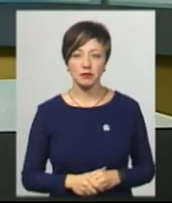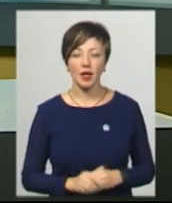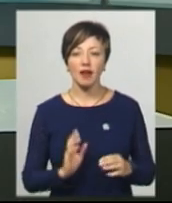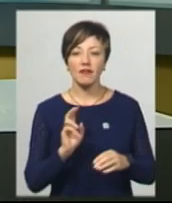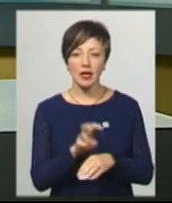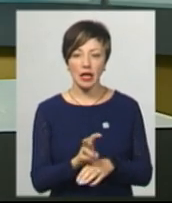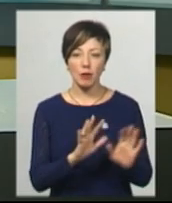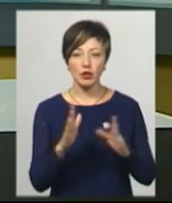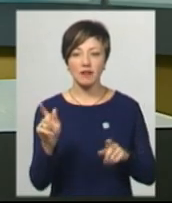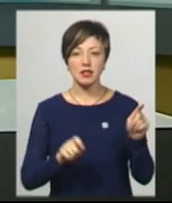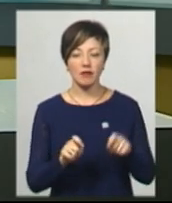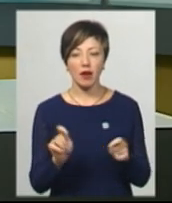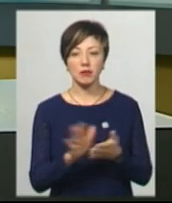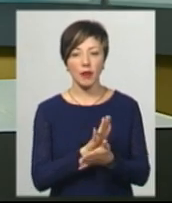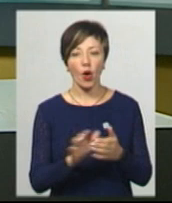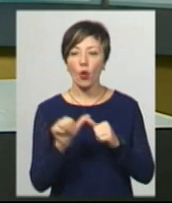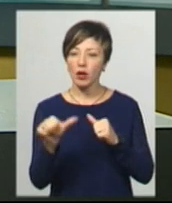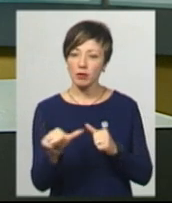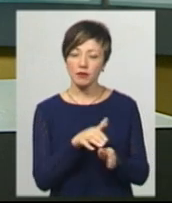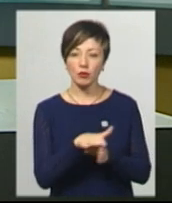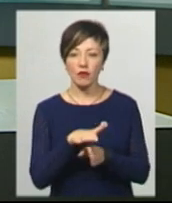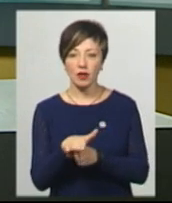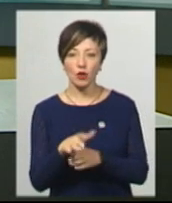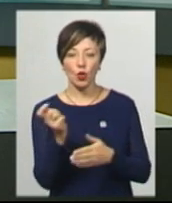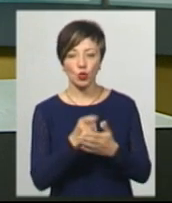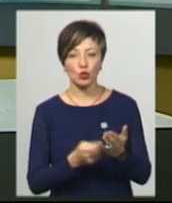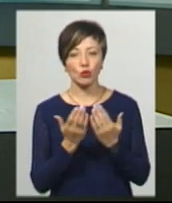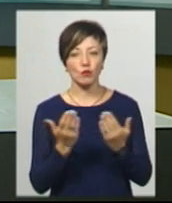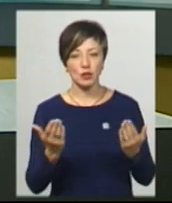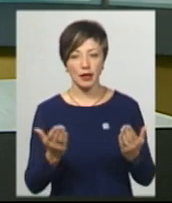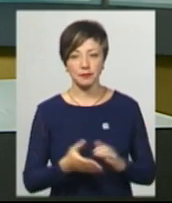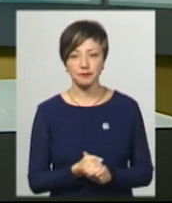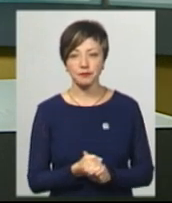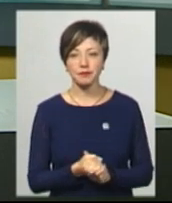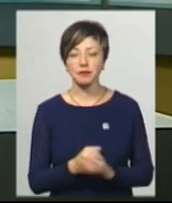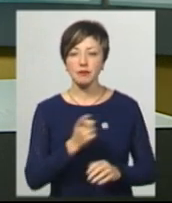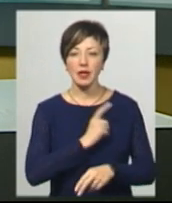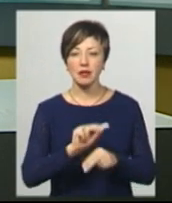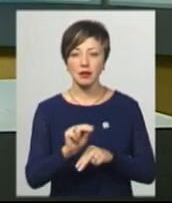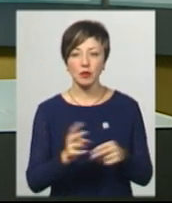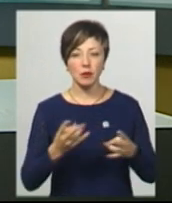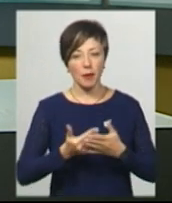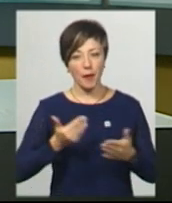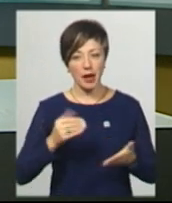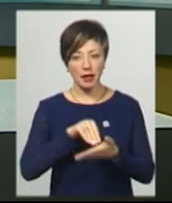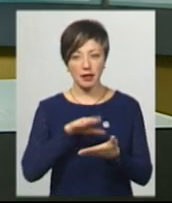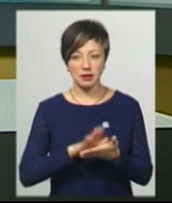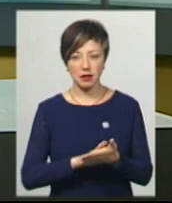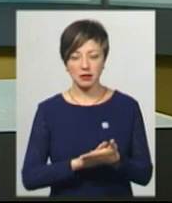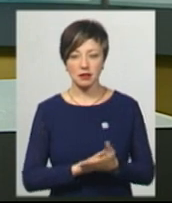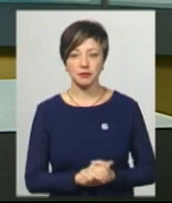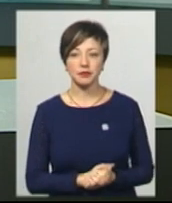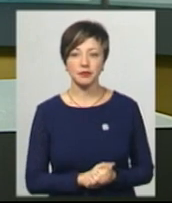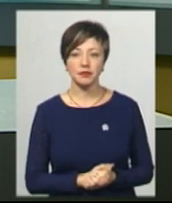Вхід на події фестивалю вільний, окрім тих, що відбуватимуться у художньому музеї. На майстер-класи потрібна попередня реєстрація, додає